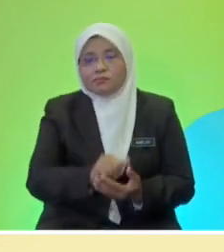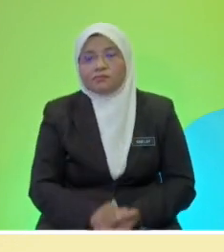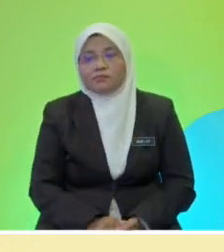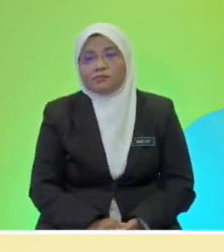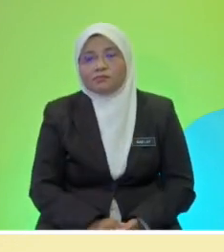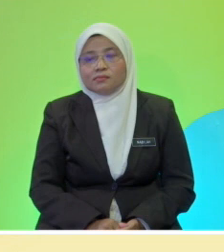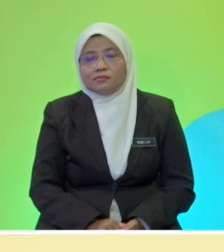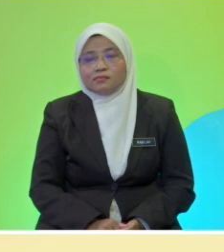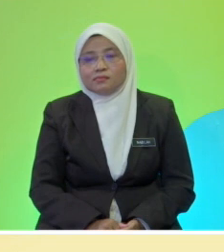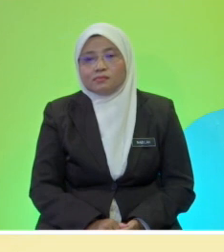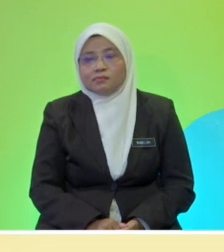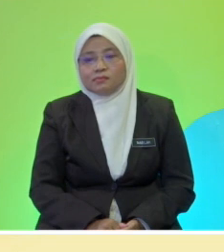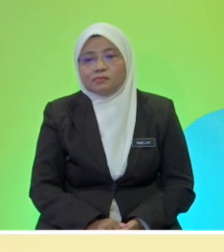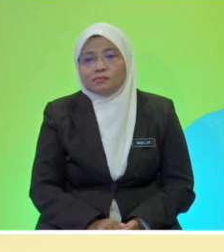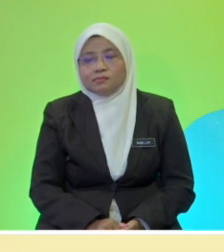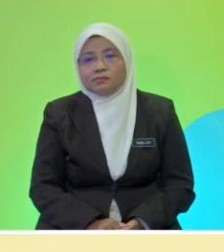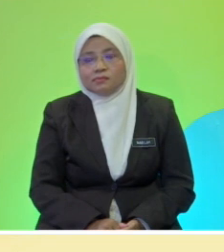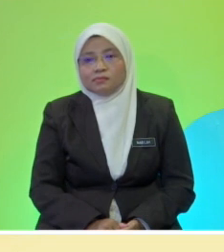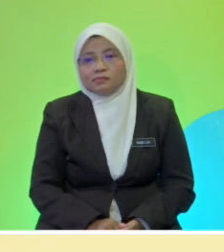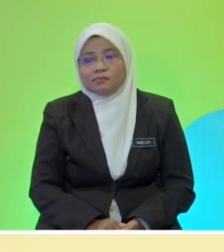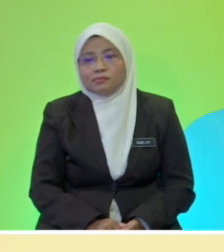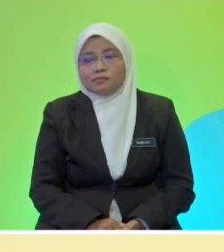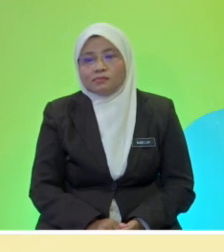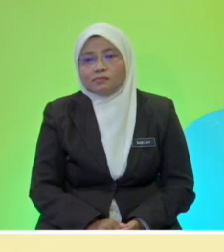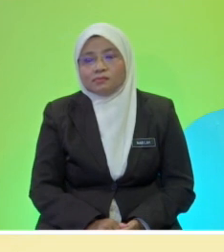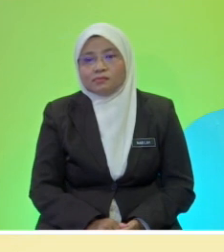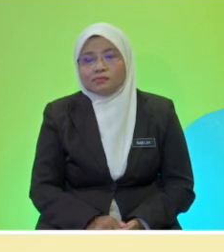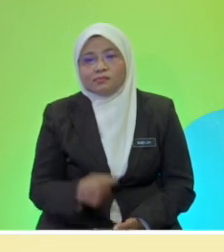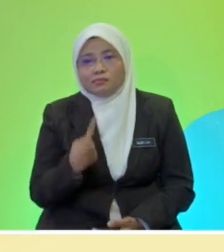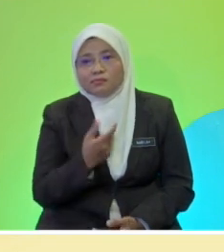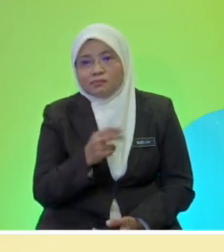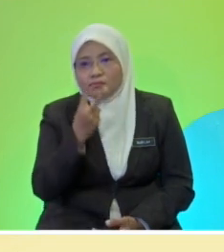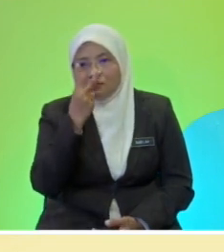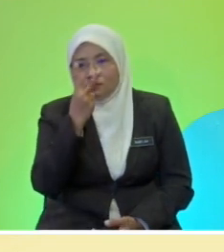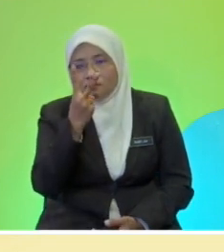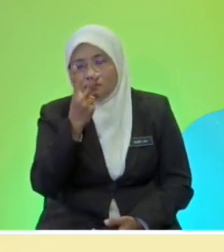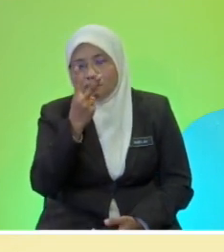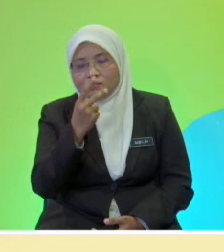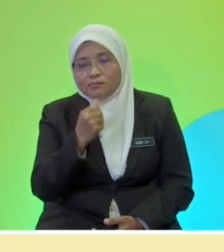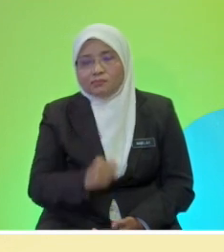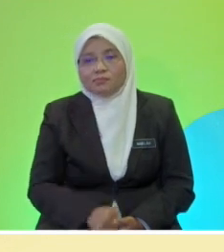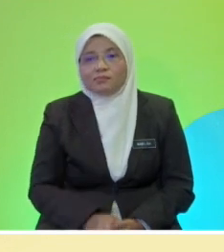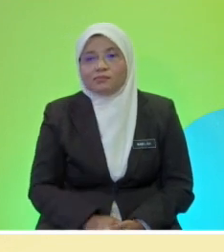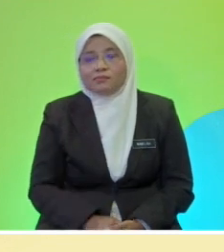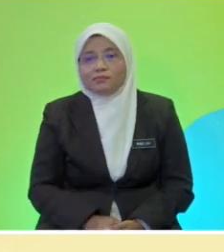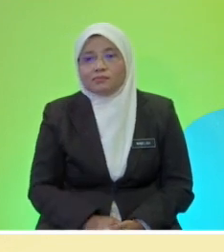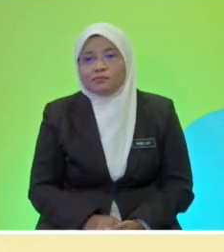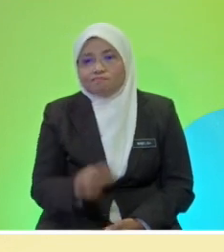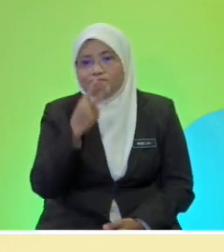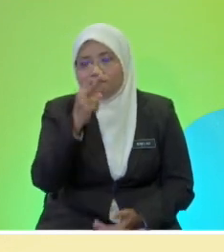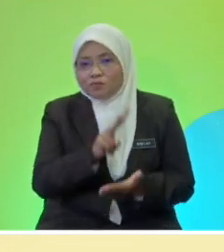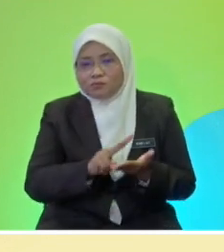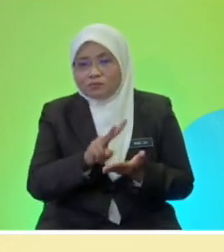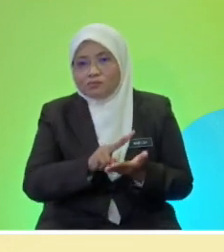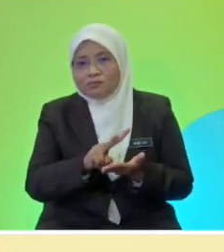Sebatik tadi kita nampak pada kromosom analisis tadi kedudukannya nampak lebih jelas apabila kita buat